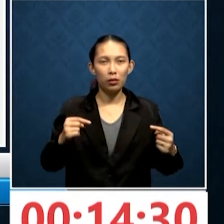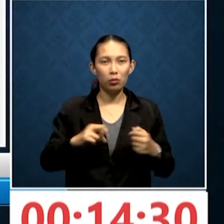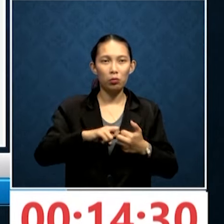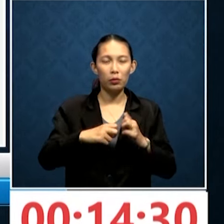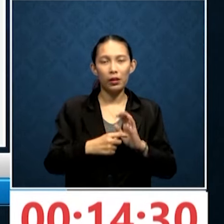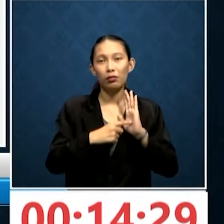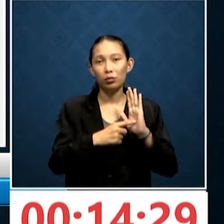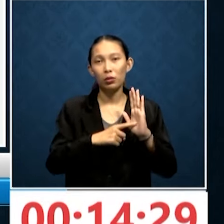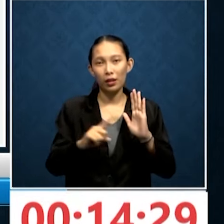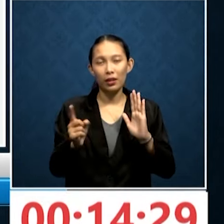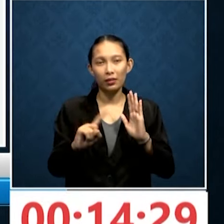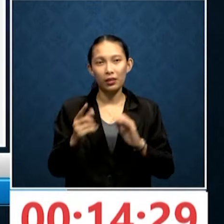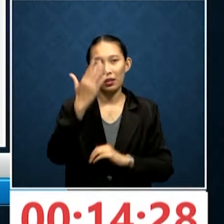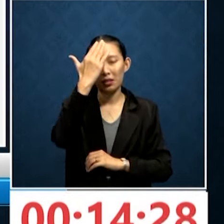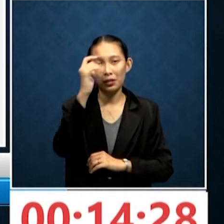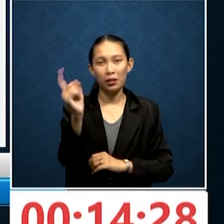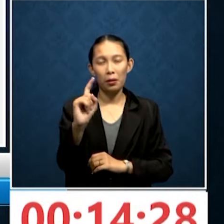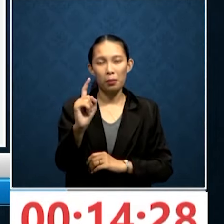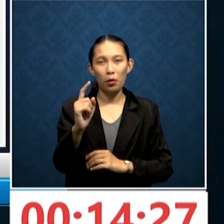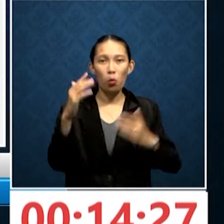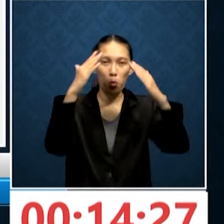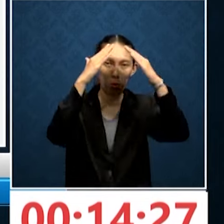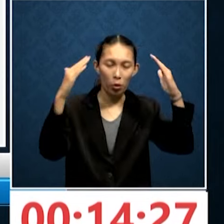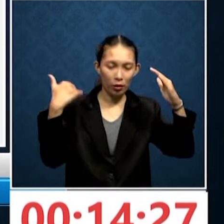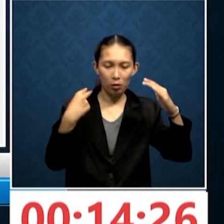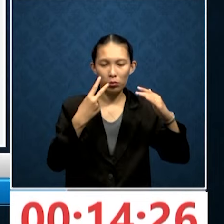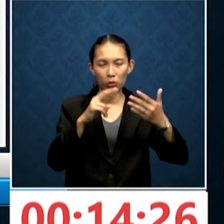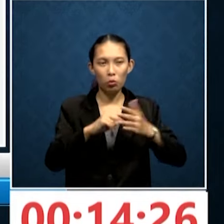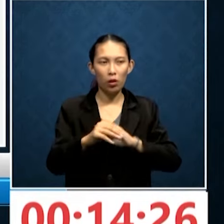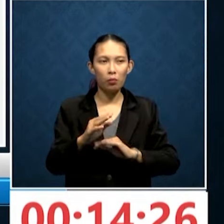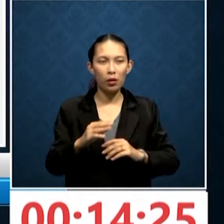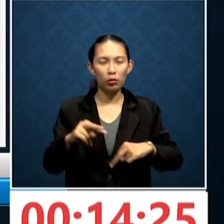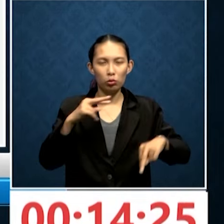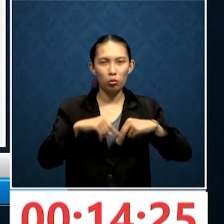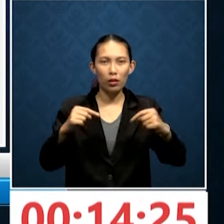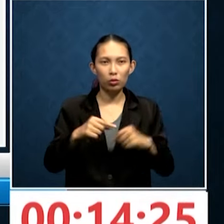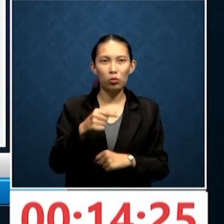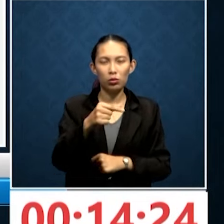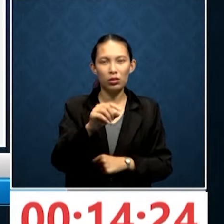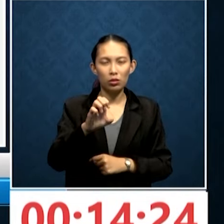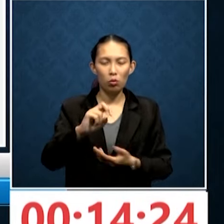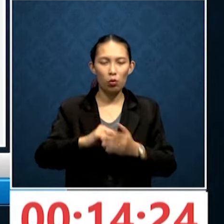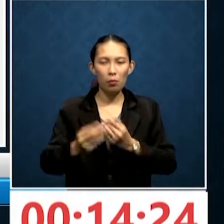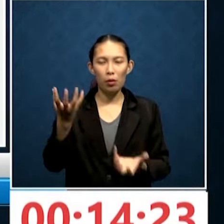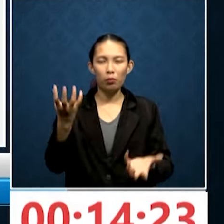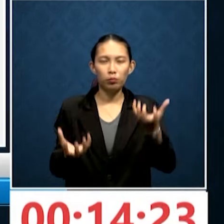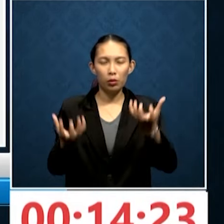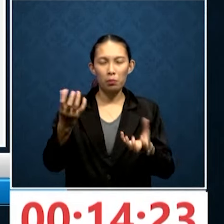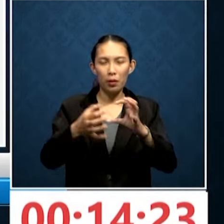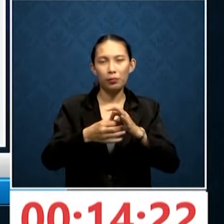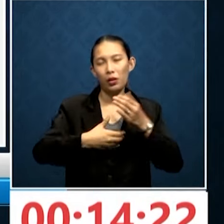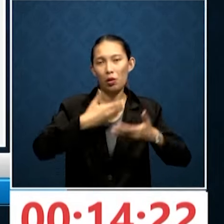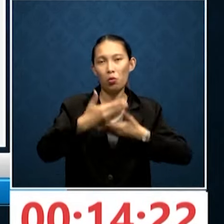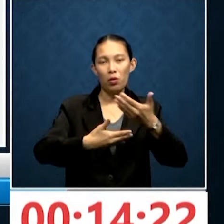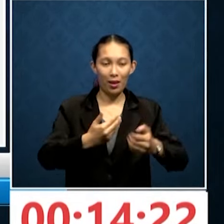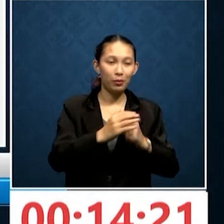ตัวอย่างเช่นทำไมประเทศเวียดนามจึงรักษา geopoliticsดุลอำนาจและดุลการค้าระหว่